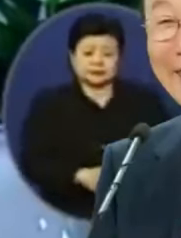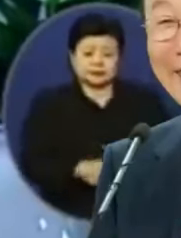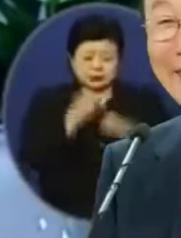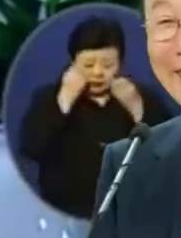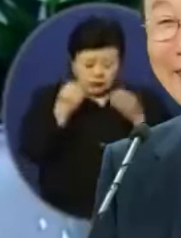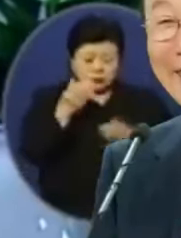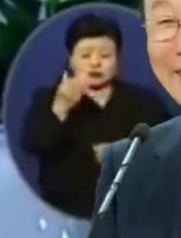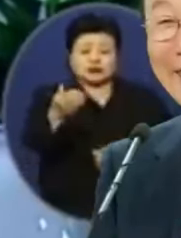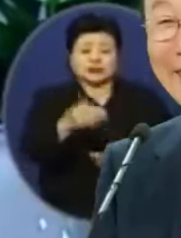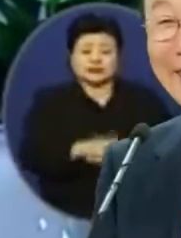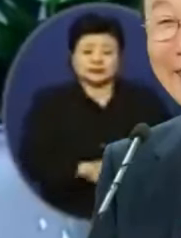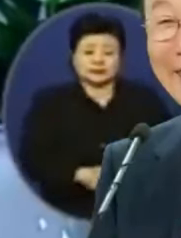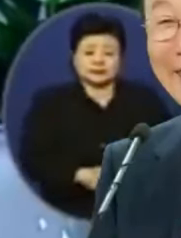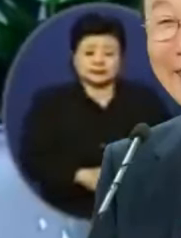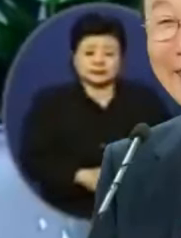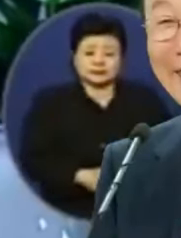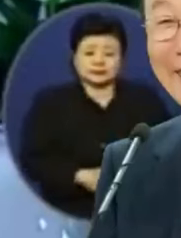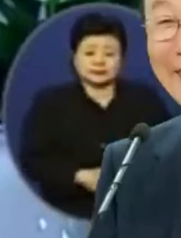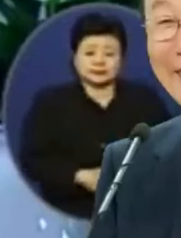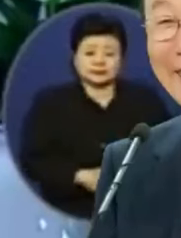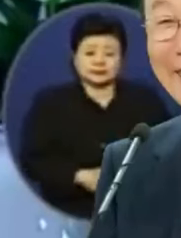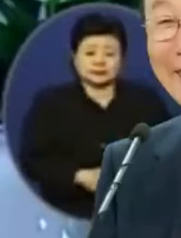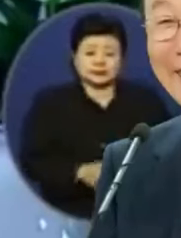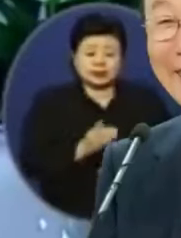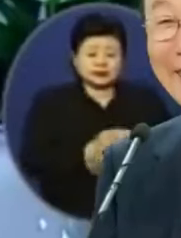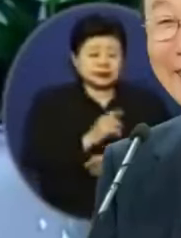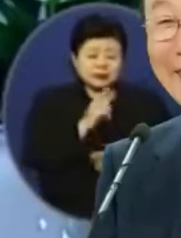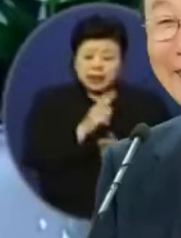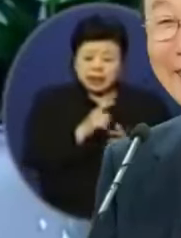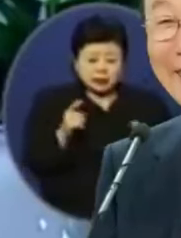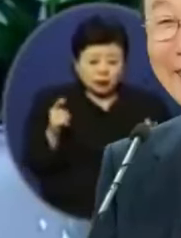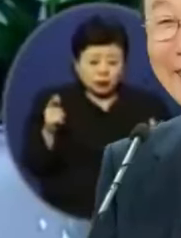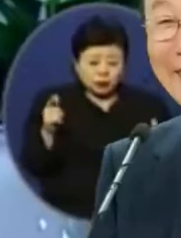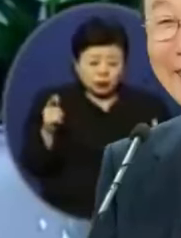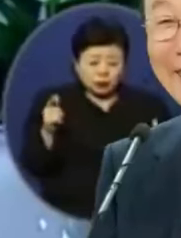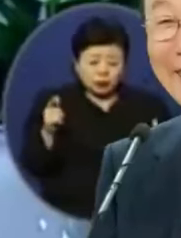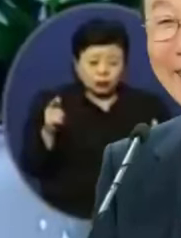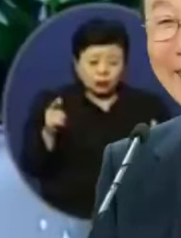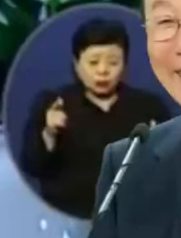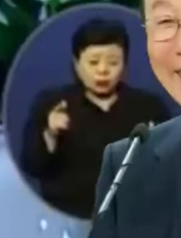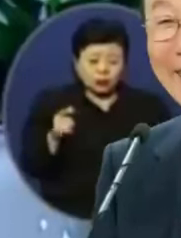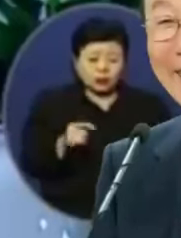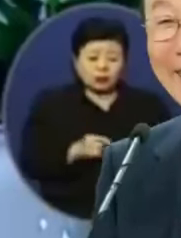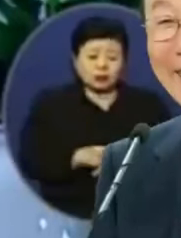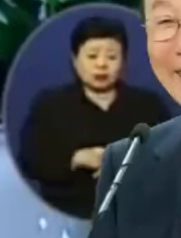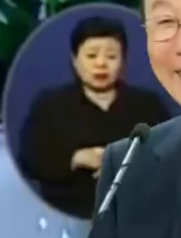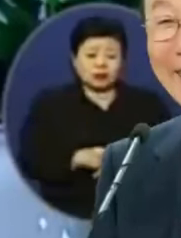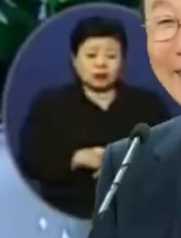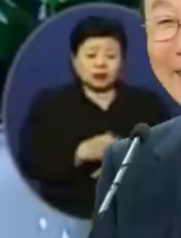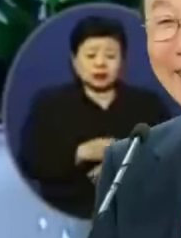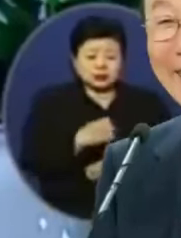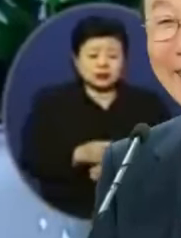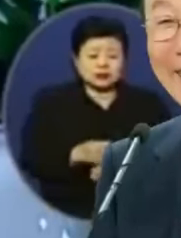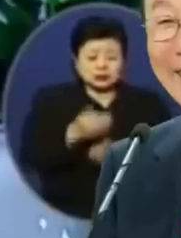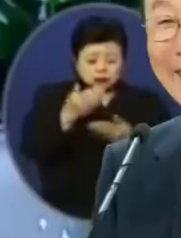새롭게 하시는도다. 장난으로 하는 말이 아닙니다. 그리스도는 이렇게 해주시기 위해서